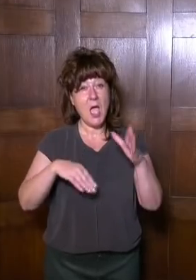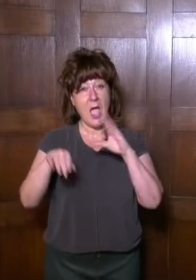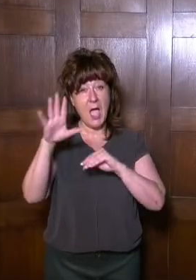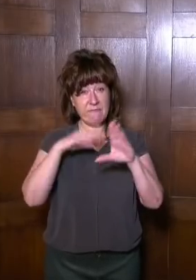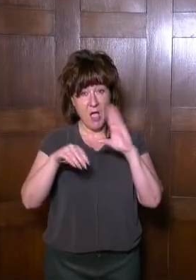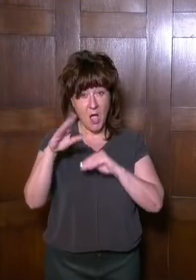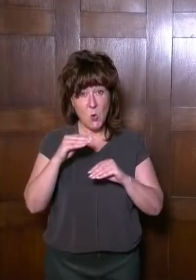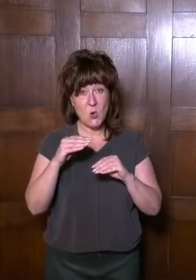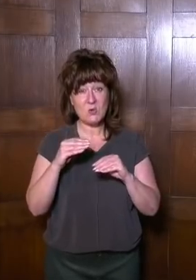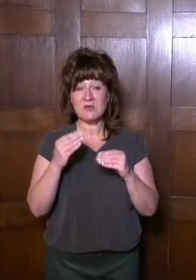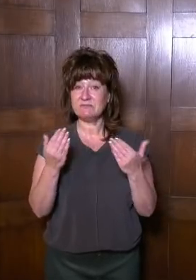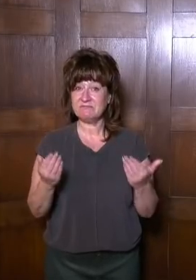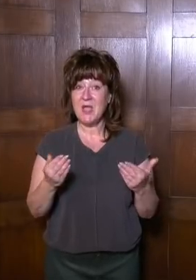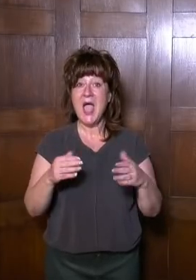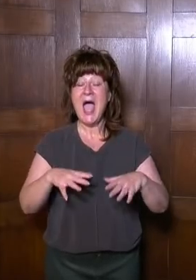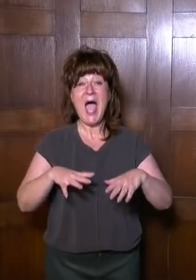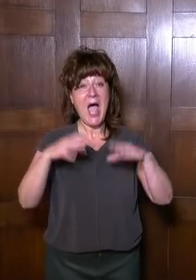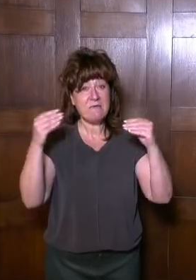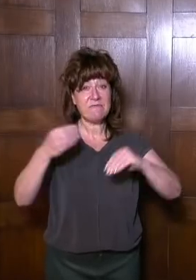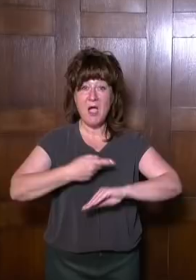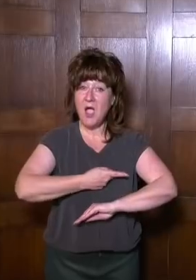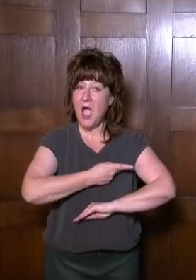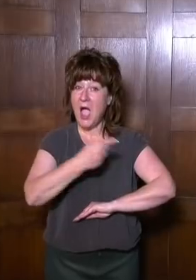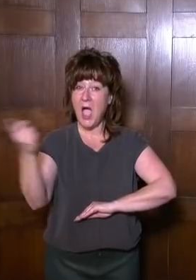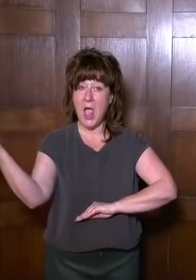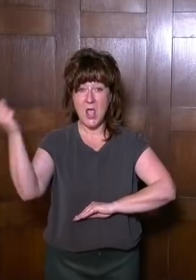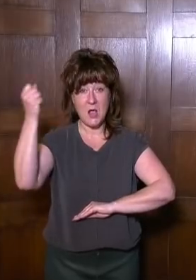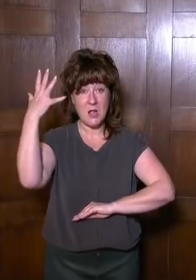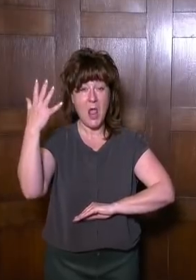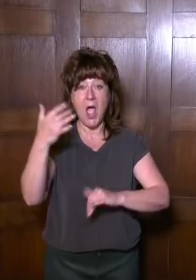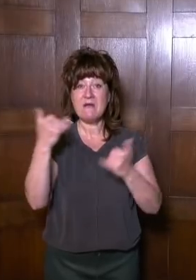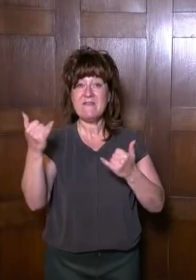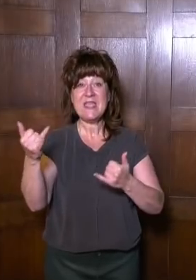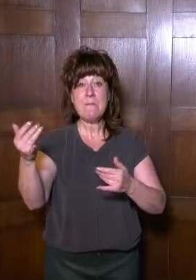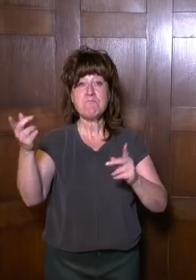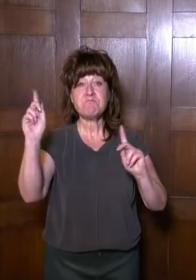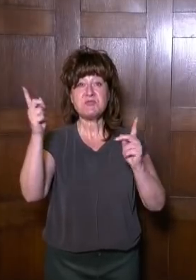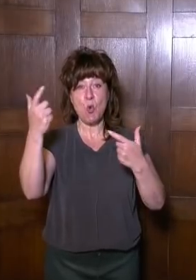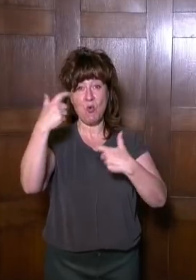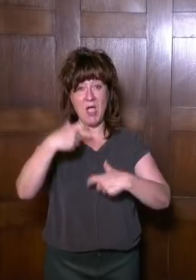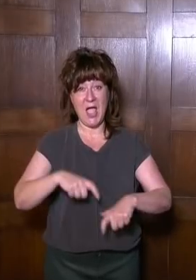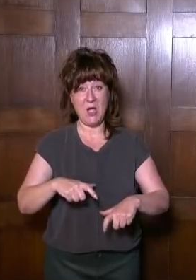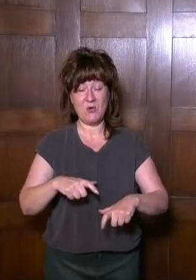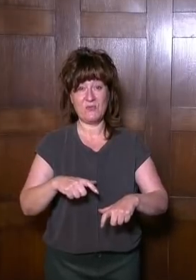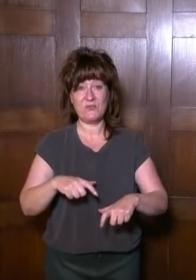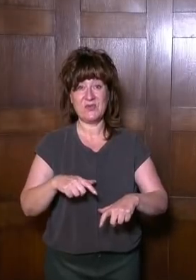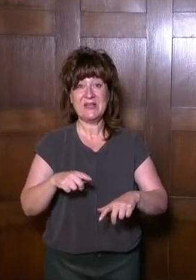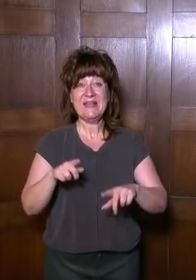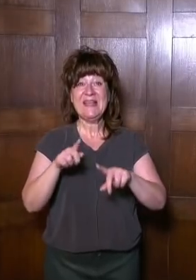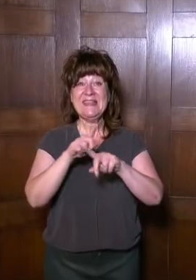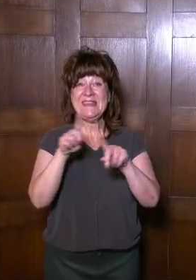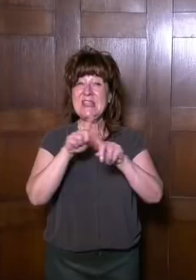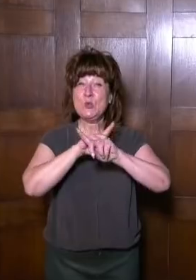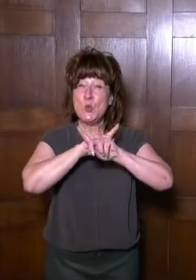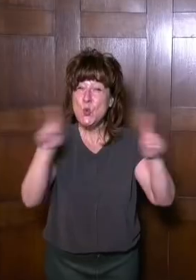am Anfang allen klar war, hier ist eine unglaubliche Bedrohung. Dieses Unwort